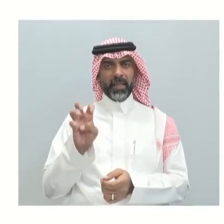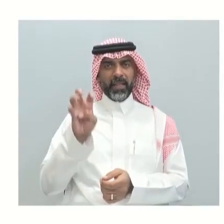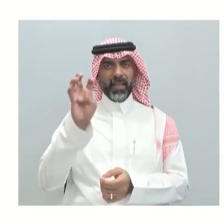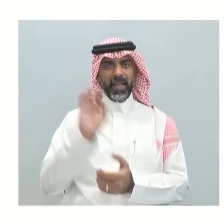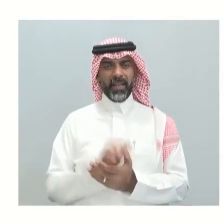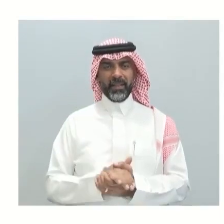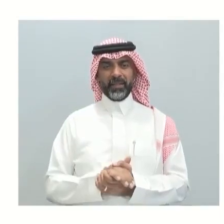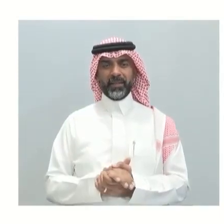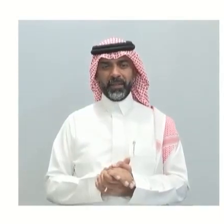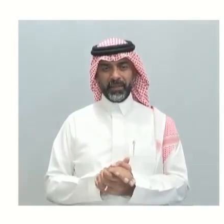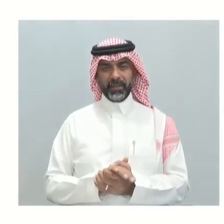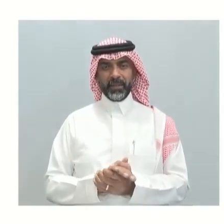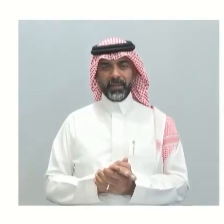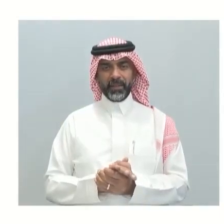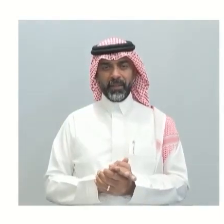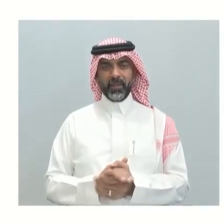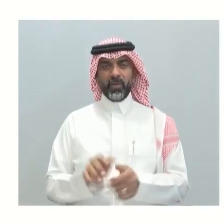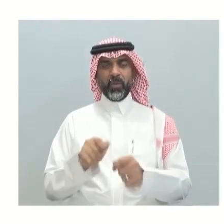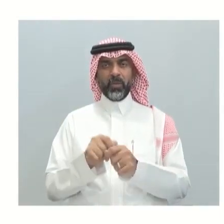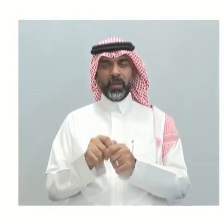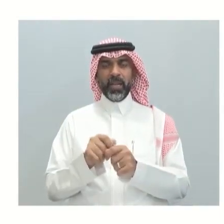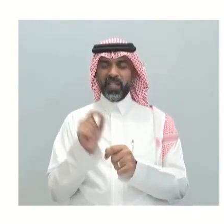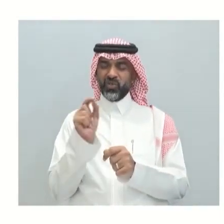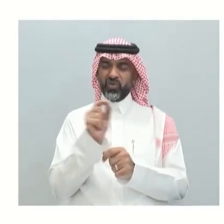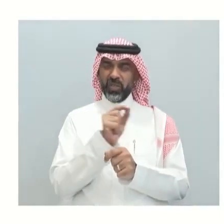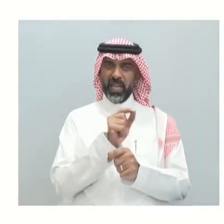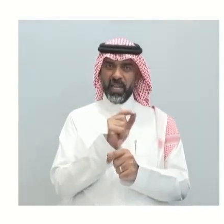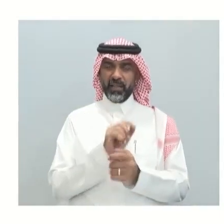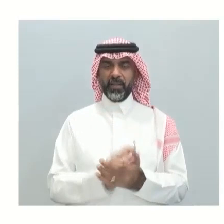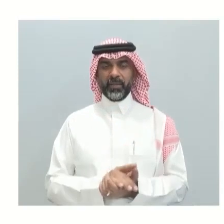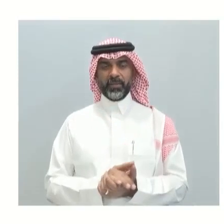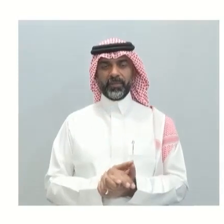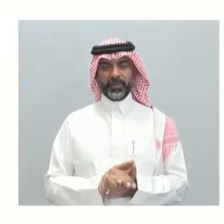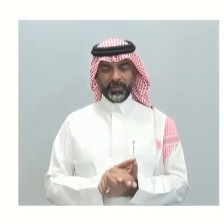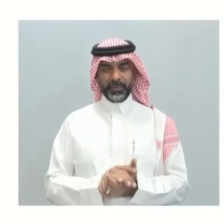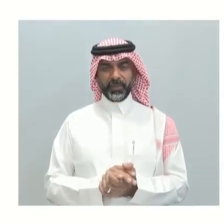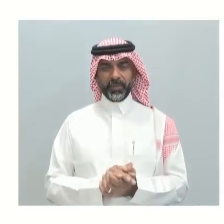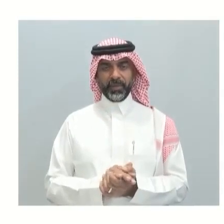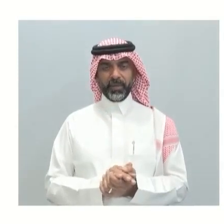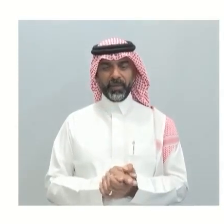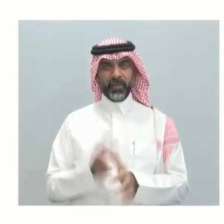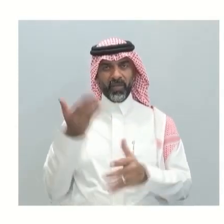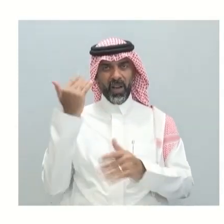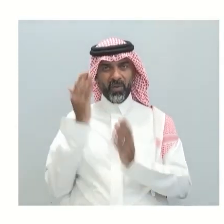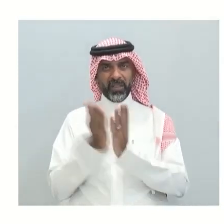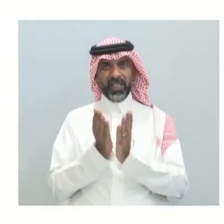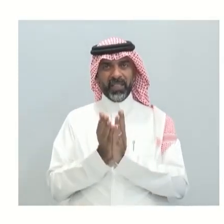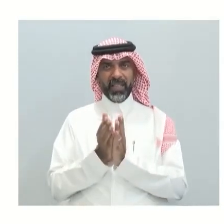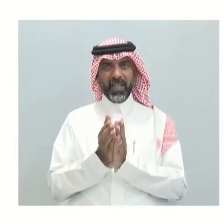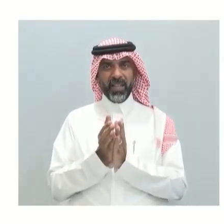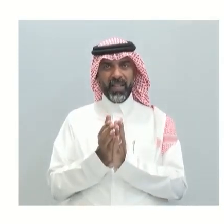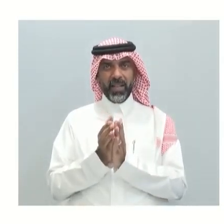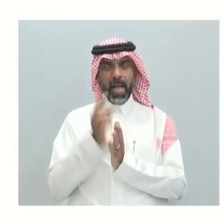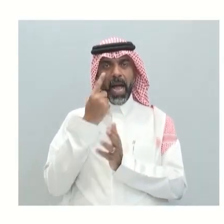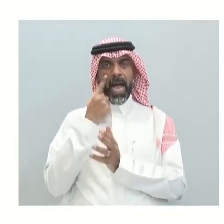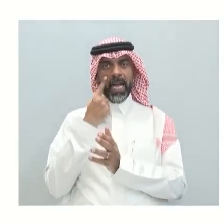الكربون لبناء جزئيات عضويه ومثل ما ذكرنا ونحن في مقرر احياء واحد لعلنا فصلنا عندما تعرفنا على البدائيات